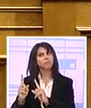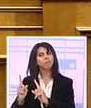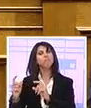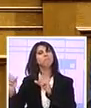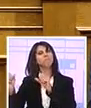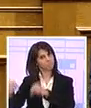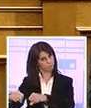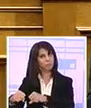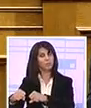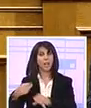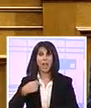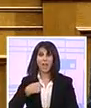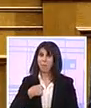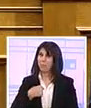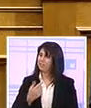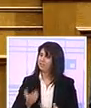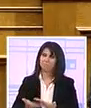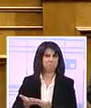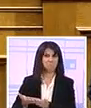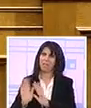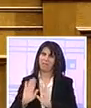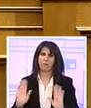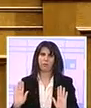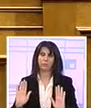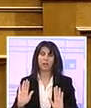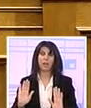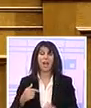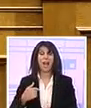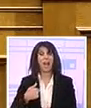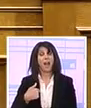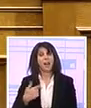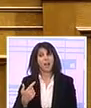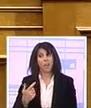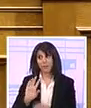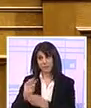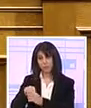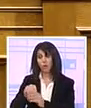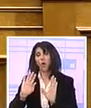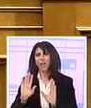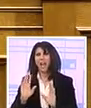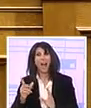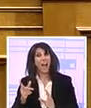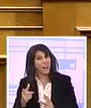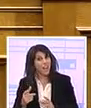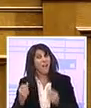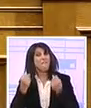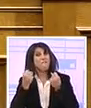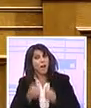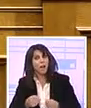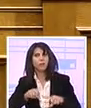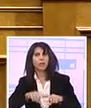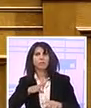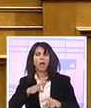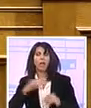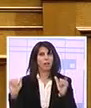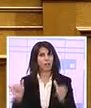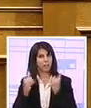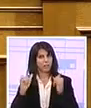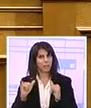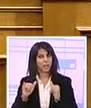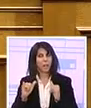Εμείς δεν πρόκειται να σας κάνουμε τη χάρη, αλλά όχι να παίζετε θέατρο στις πλάτες του ελληνικού λαού και υπό